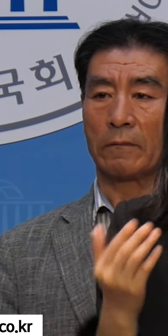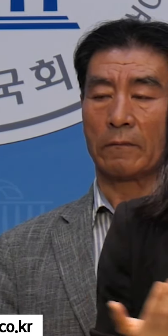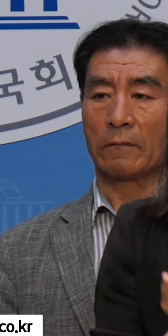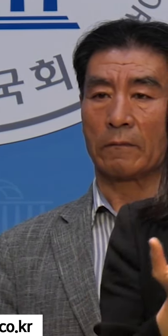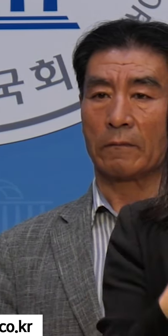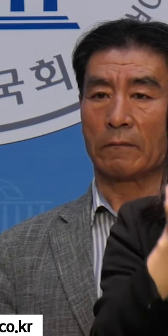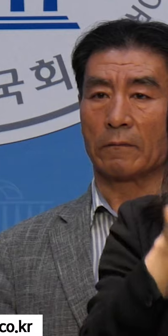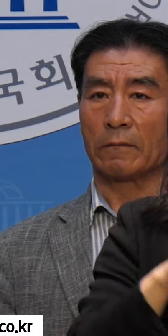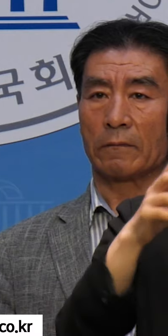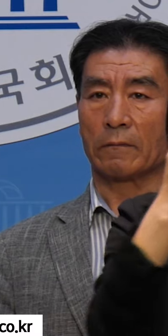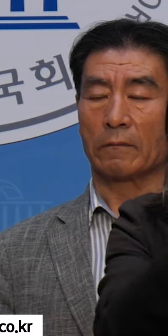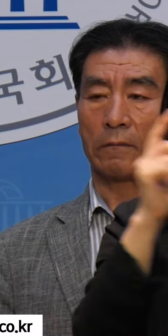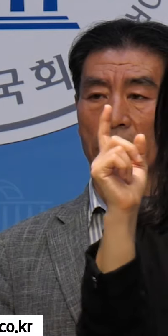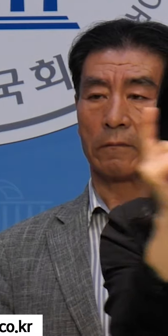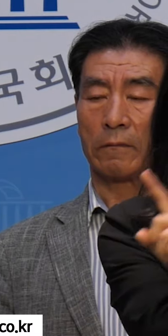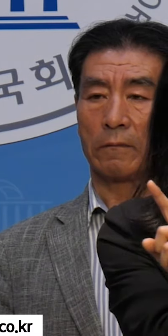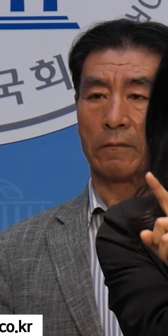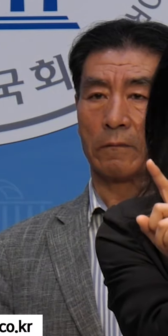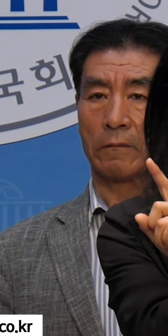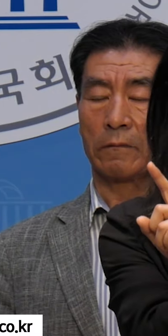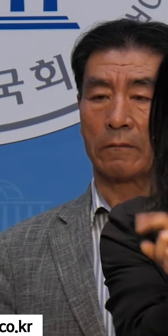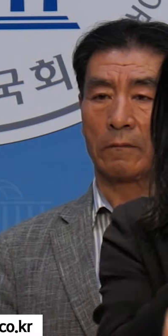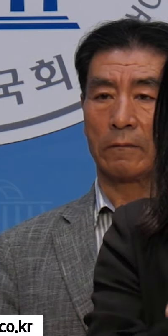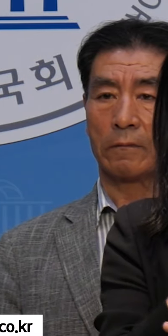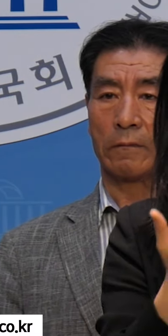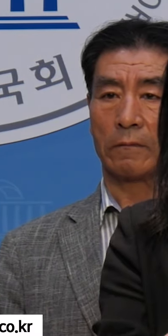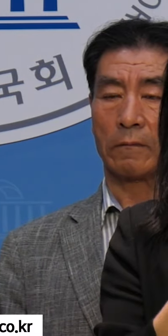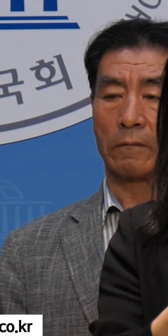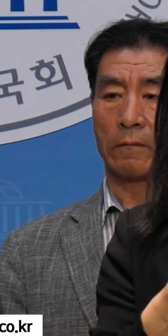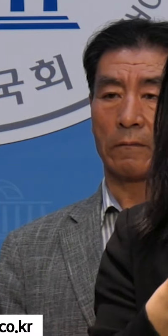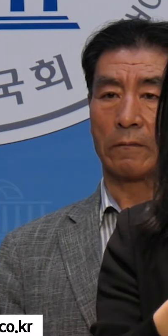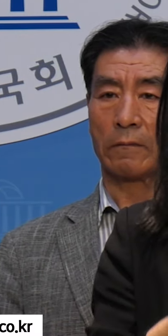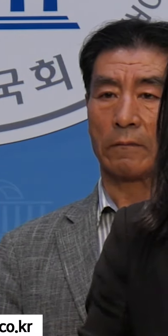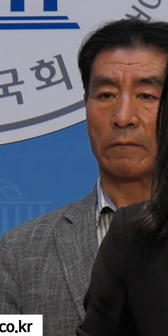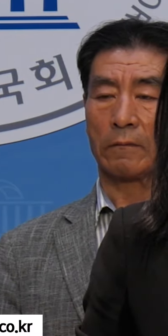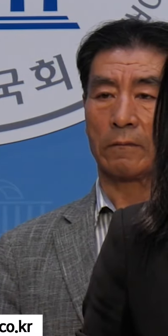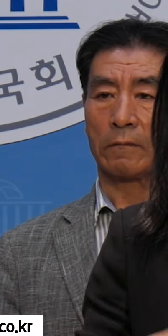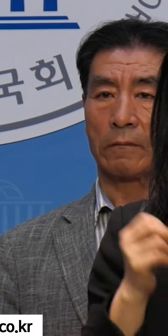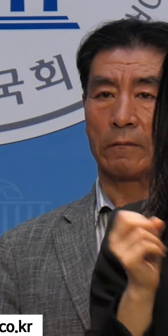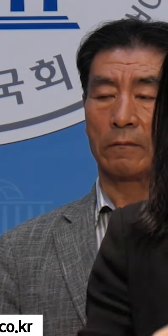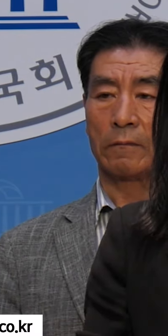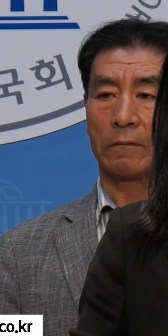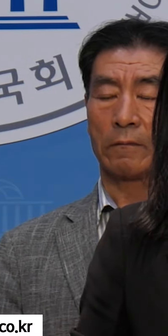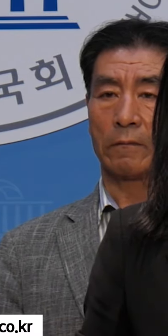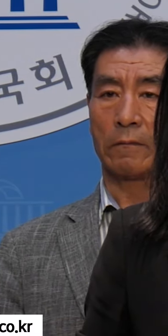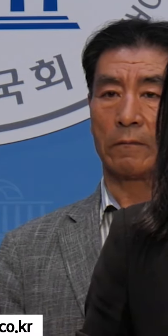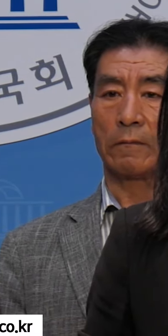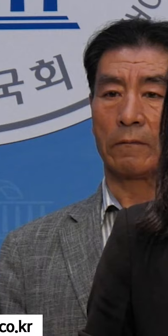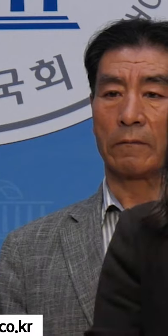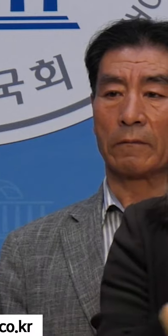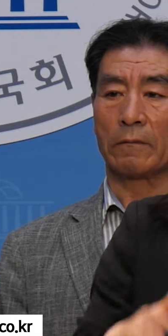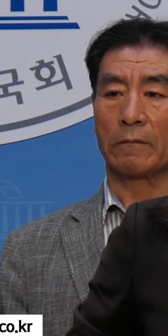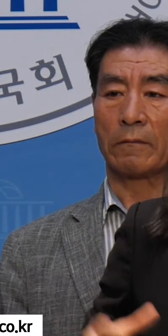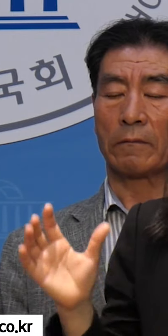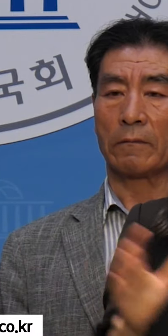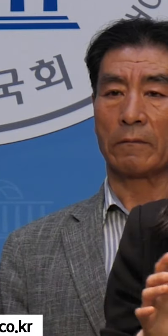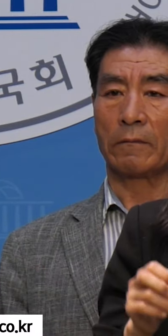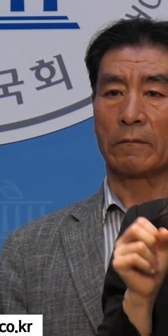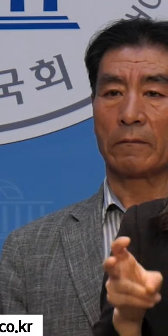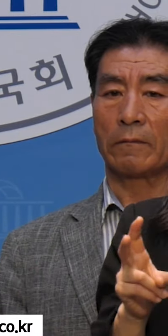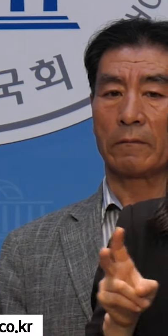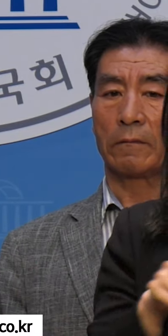지방분권균형발전개헌 등 헌법개정 완료를 추진할 것을 촉구한다. 아울러 우리는 뜻있는 여야